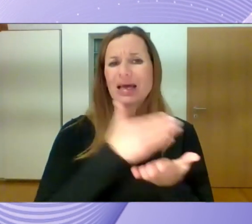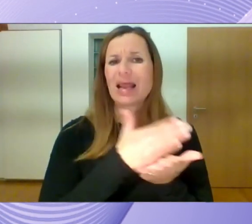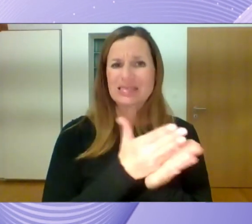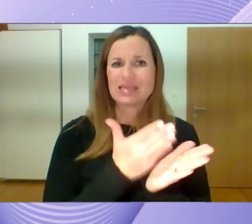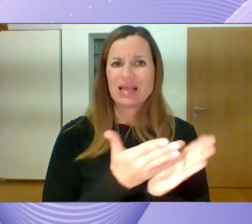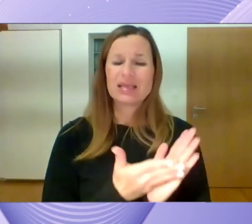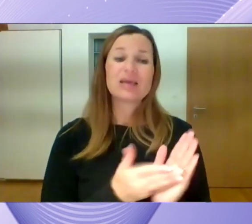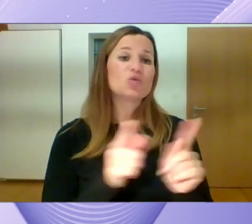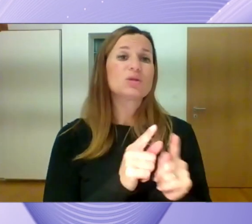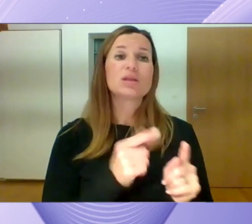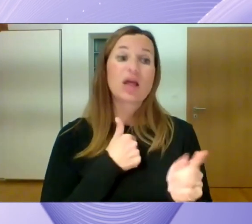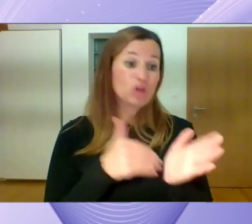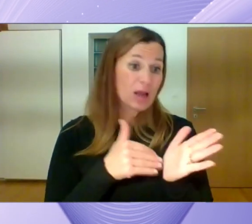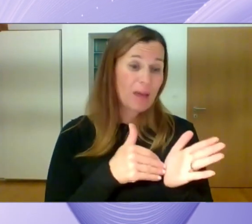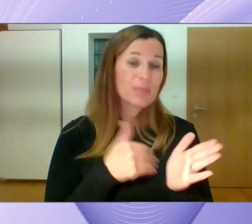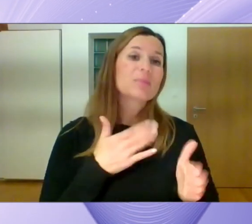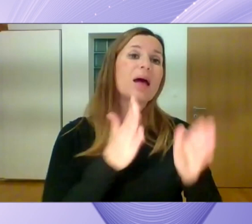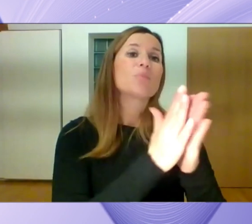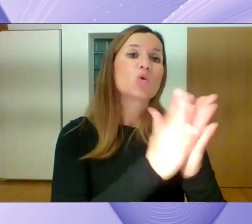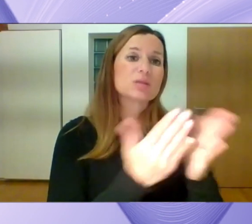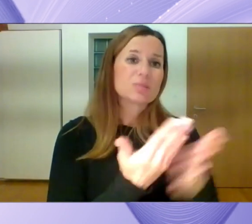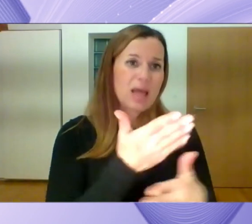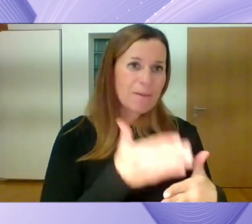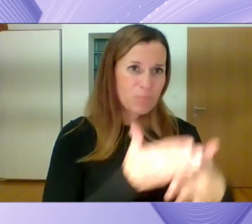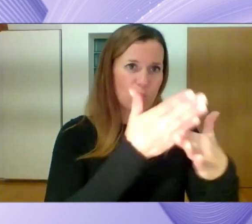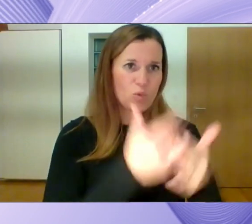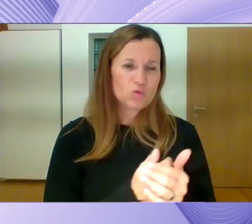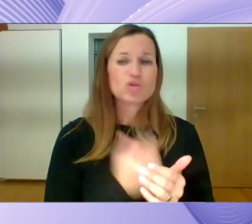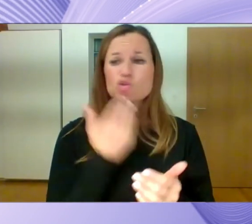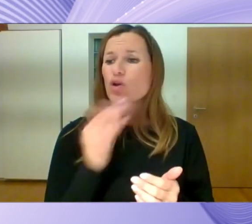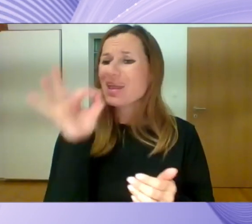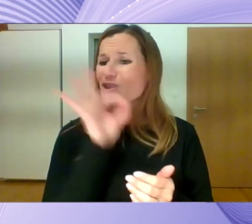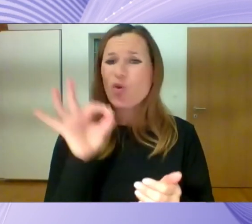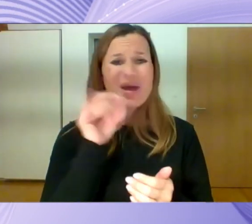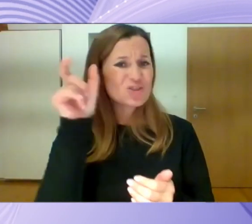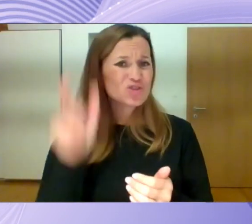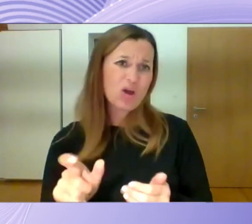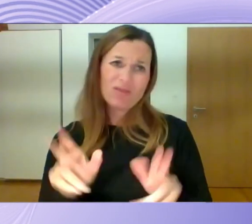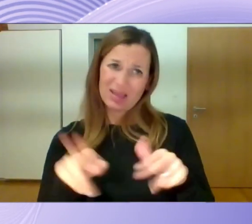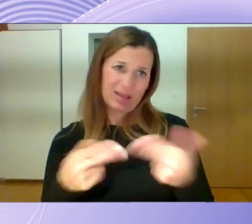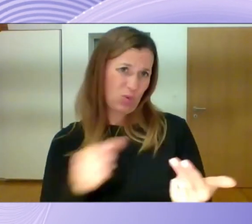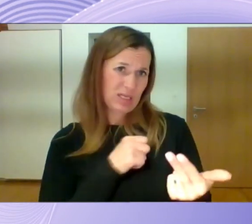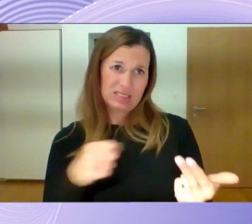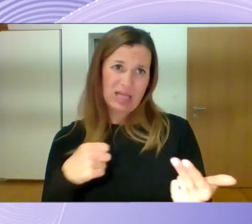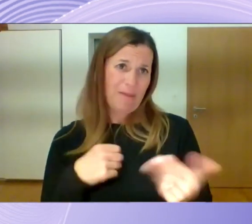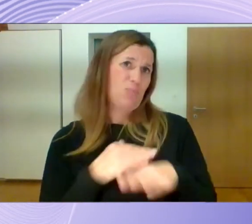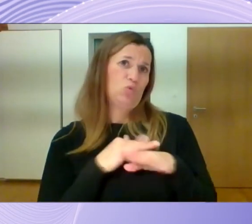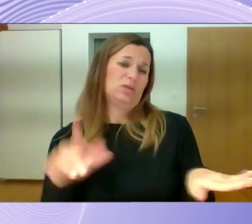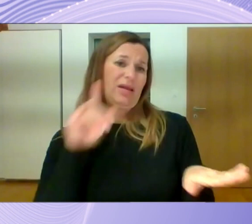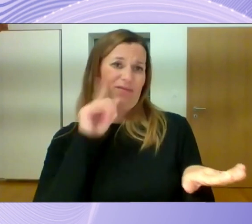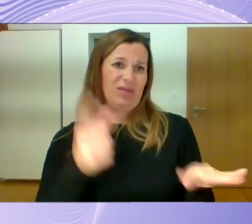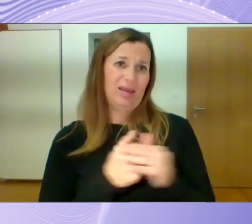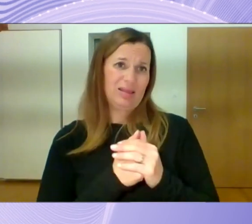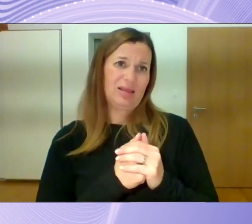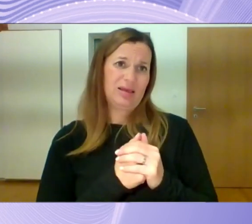prosi za pomoč, ker noben človek skoraj ne more sam, pa ne more sam vsega vedeti. Tako da